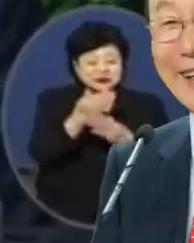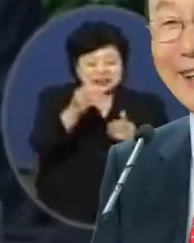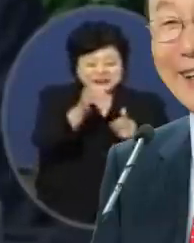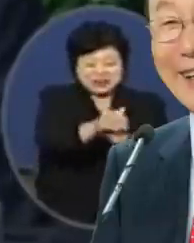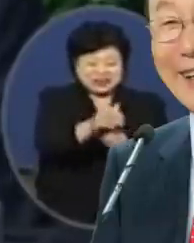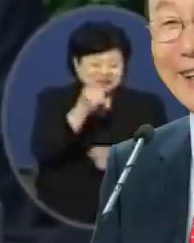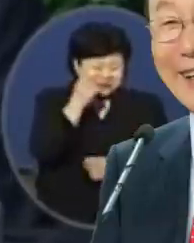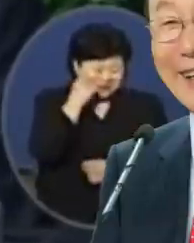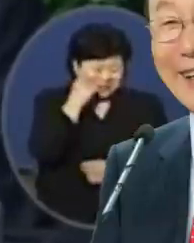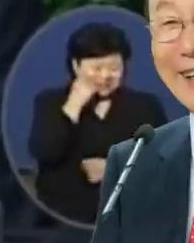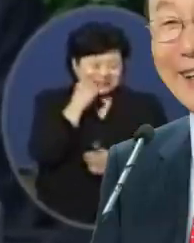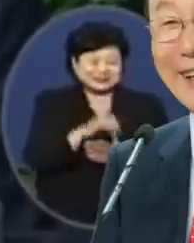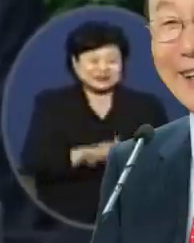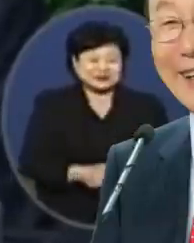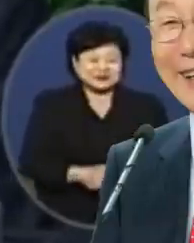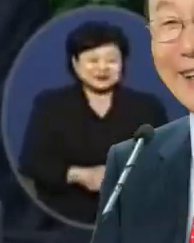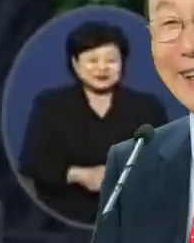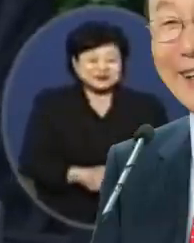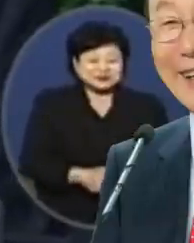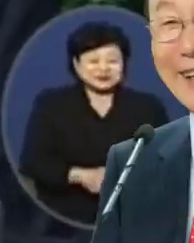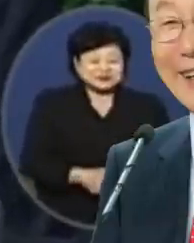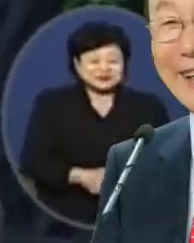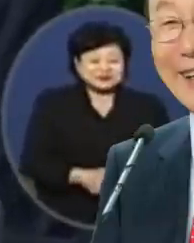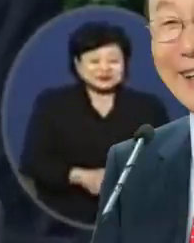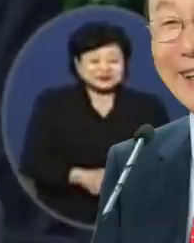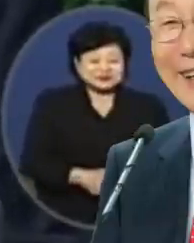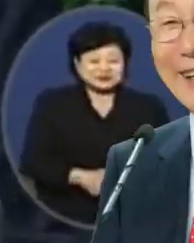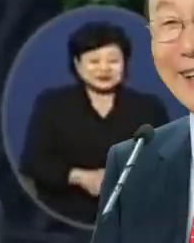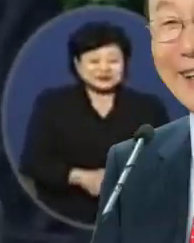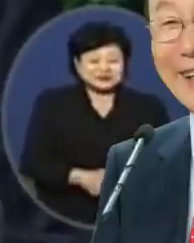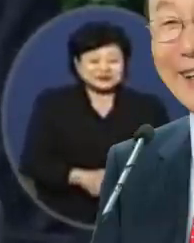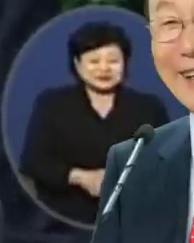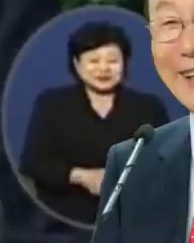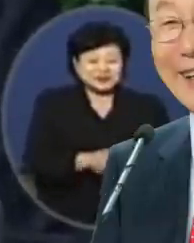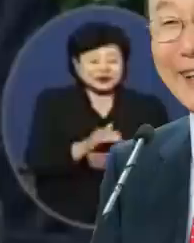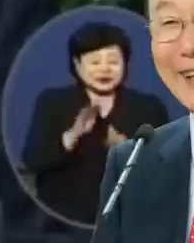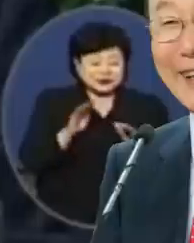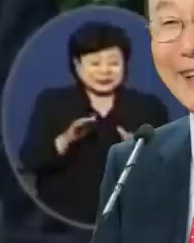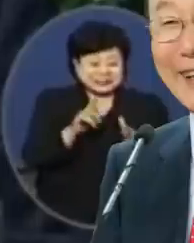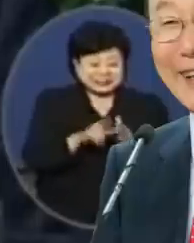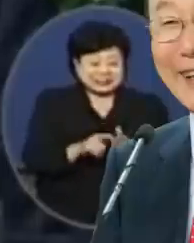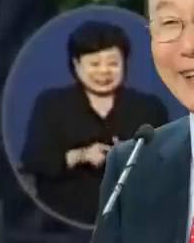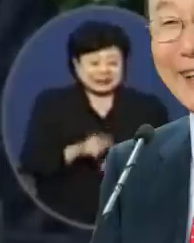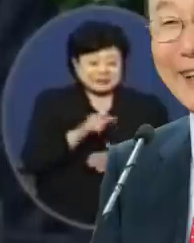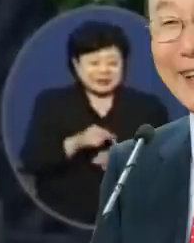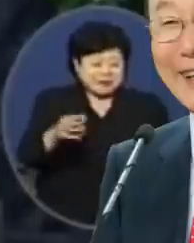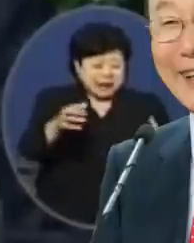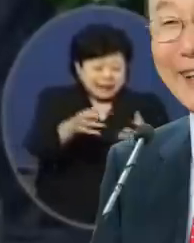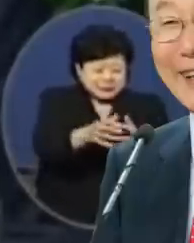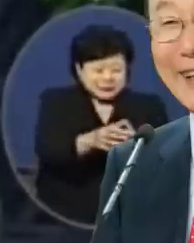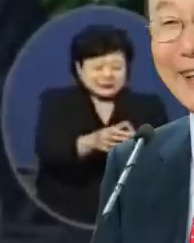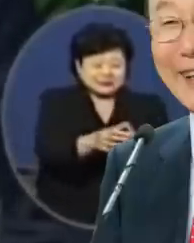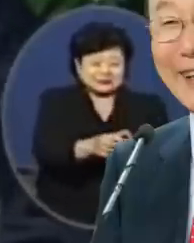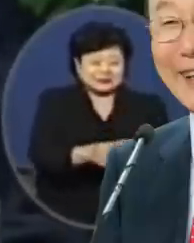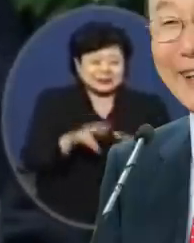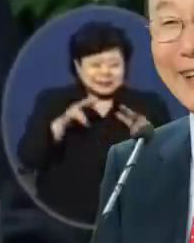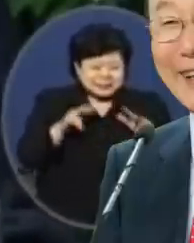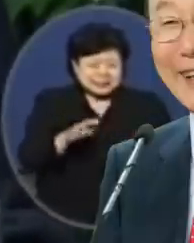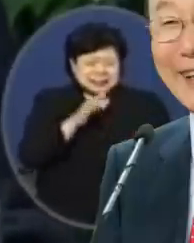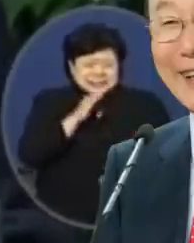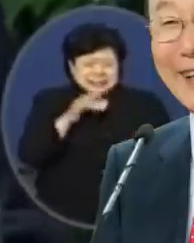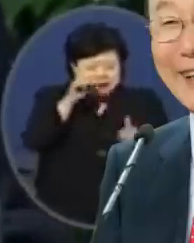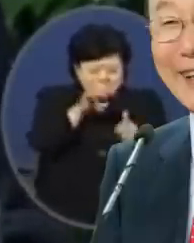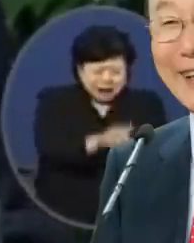못 맡길 수 있을 리가 있습니다. 그러니까 우리 오늘 이 시간에 한번 마음을 합쳐가지고서 진짜로